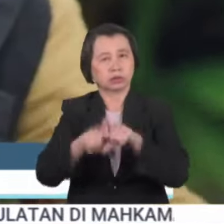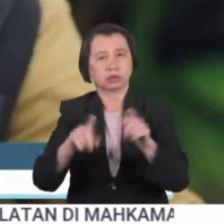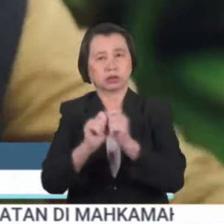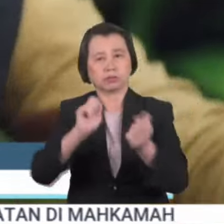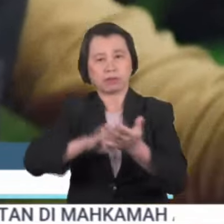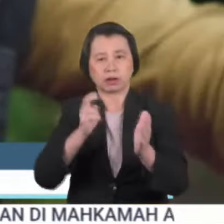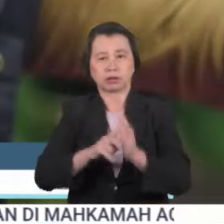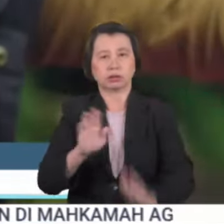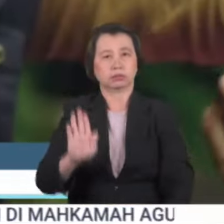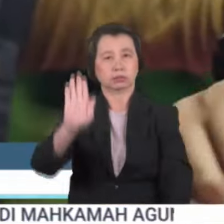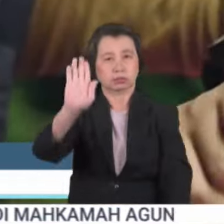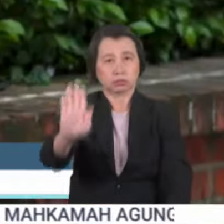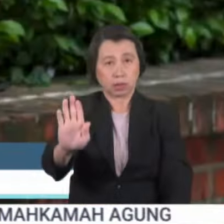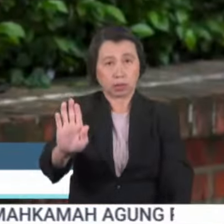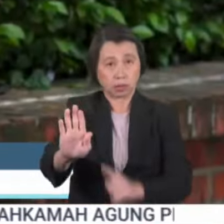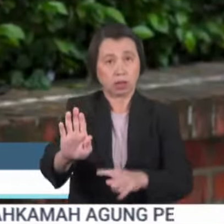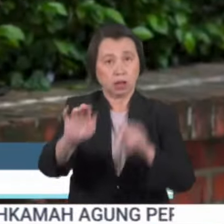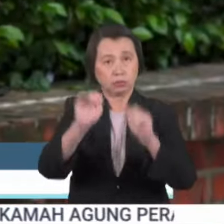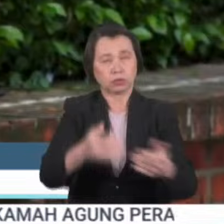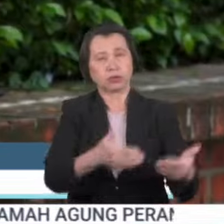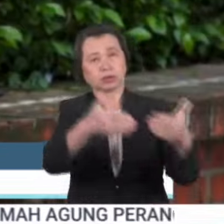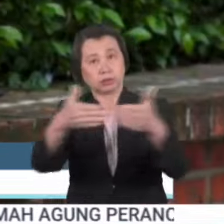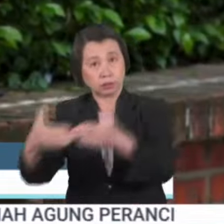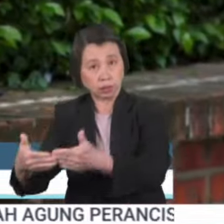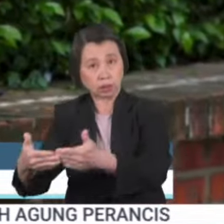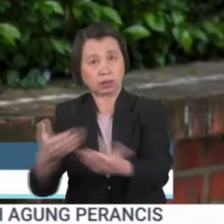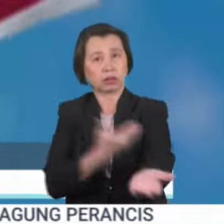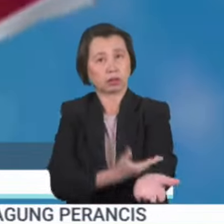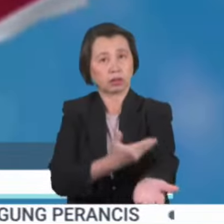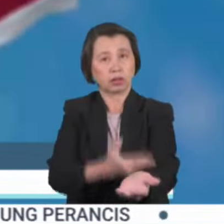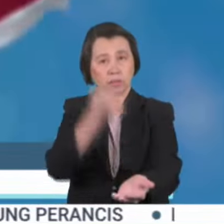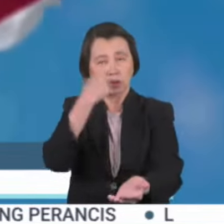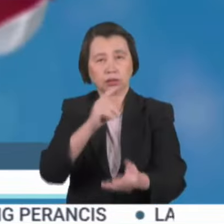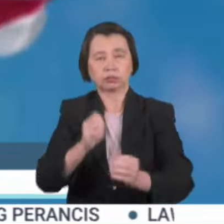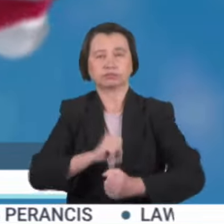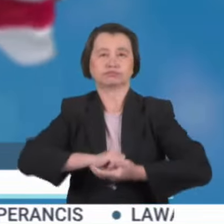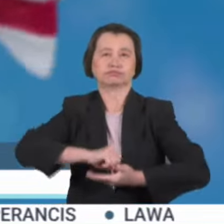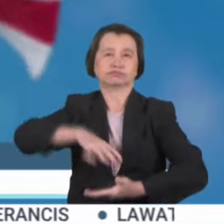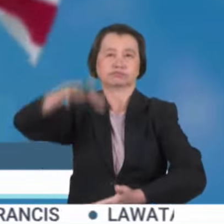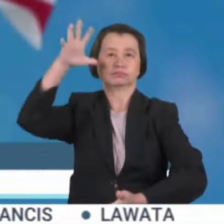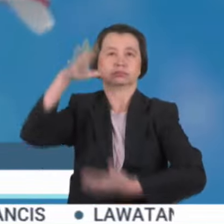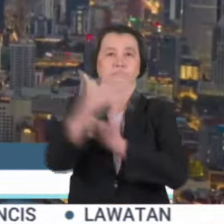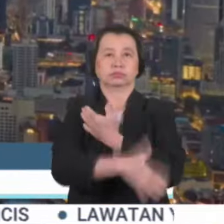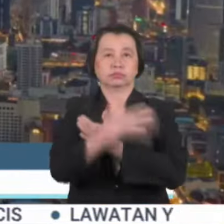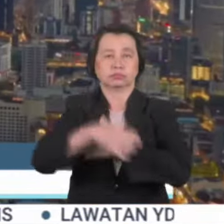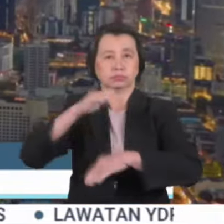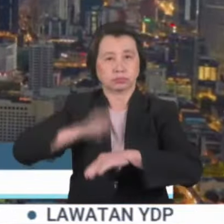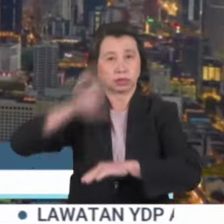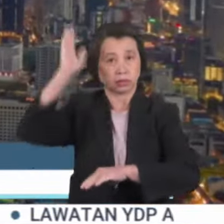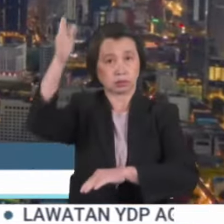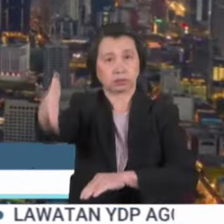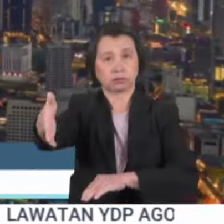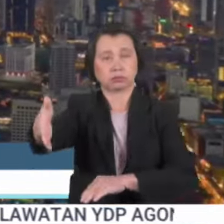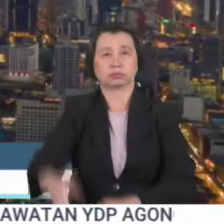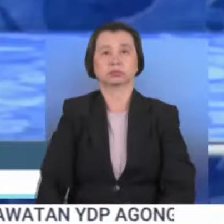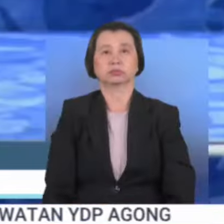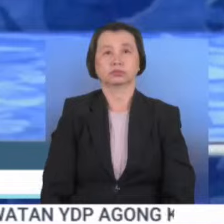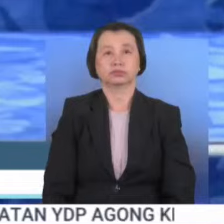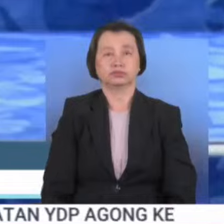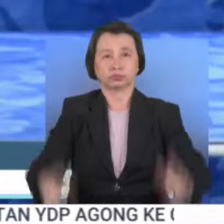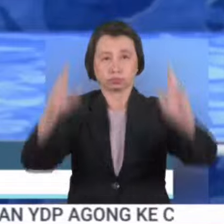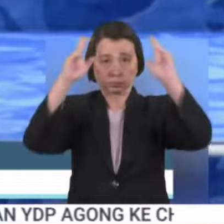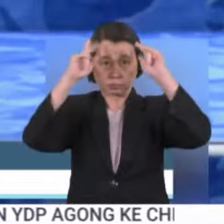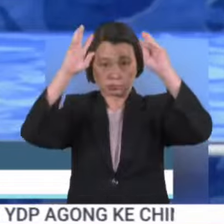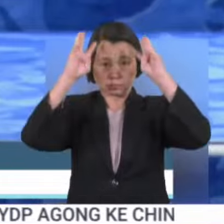erti madani agar dapat menyambung legasi untuk memakmurkan negara pada masa depan.